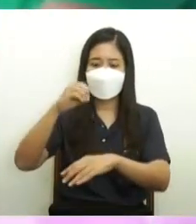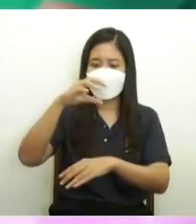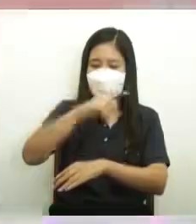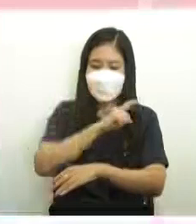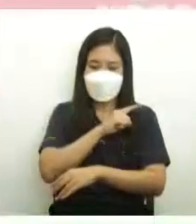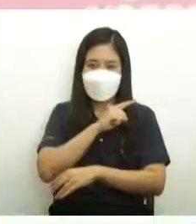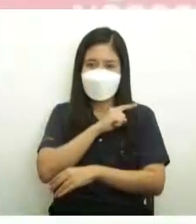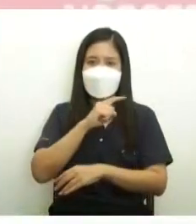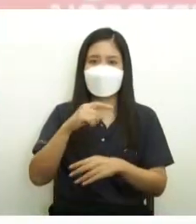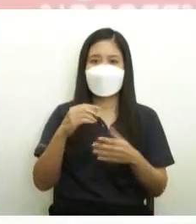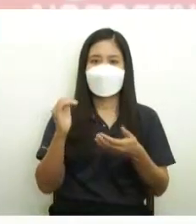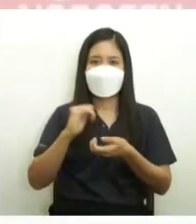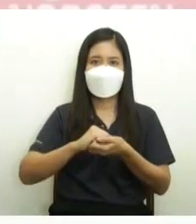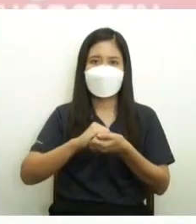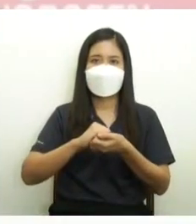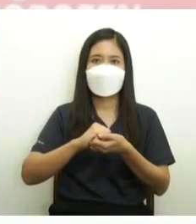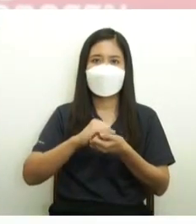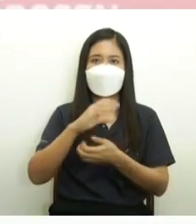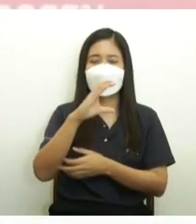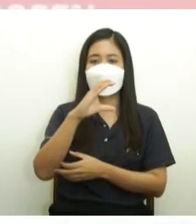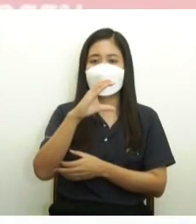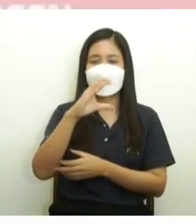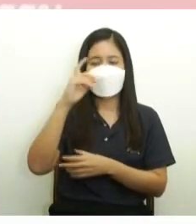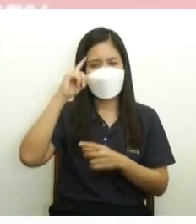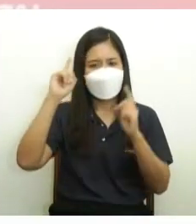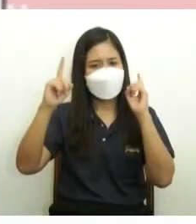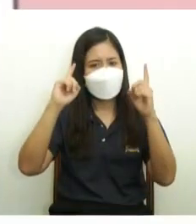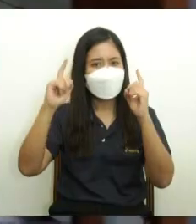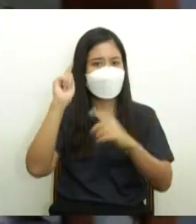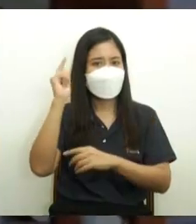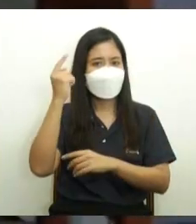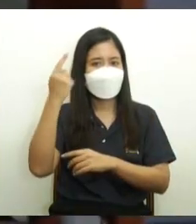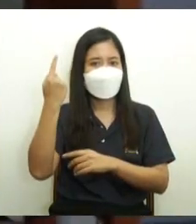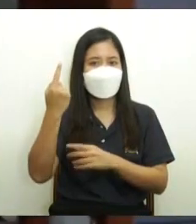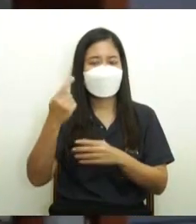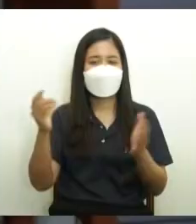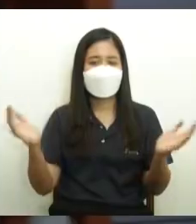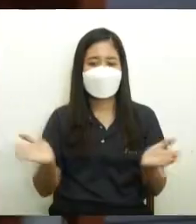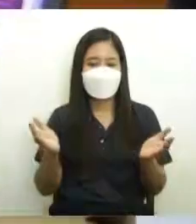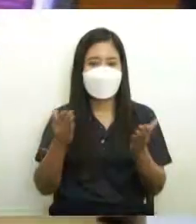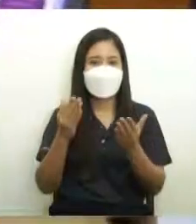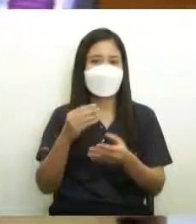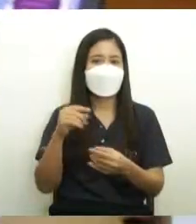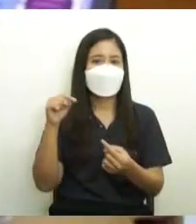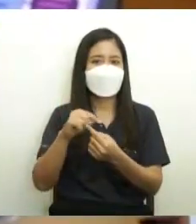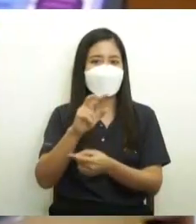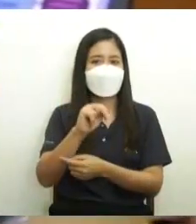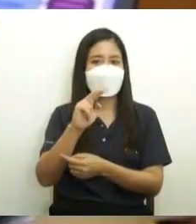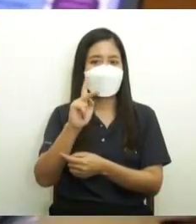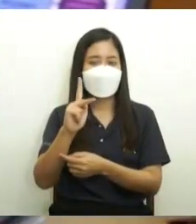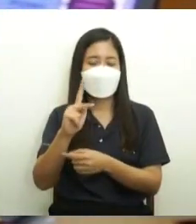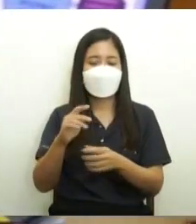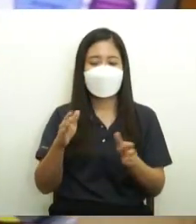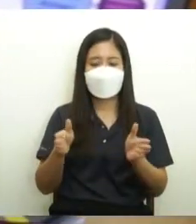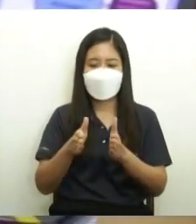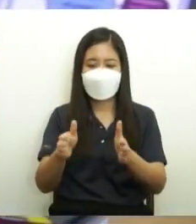ชน C Creative สร้างสิ่งใหม่อย่างสร้างสรรค์ส่งเสริมสนับสนุนการสร้างนวัตกรรมและแนวทางการ